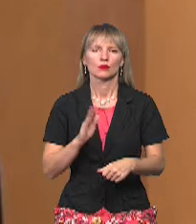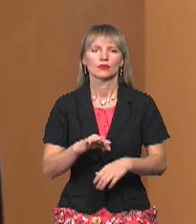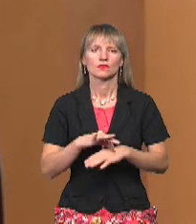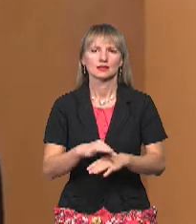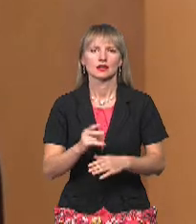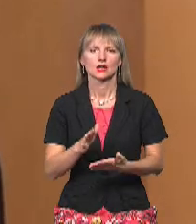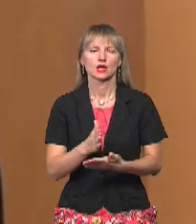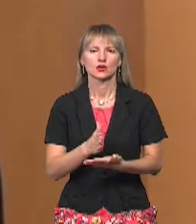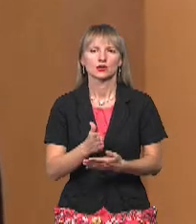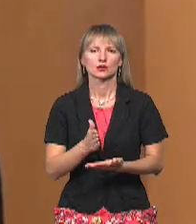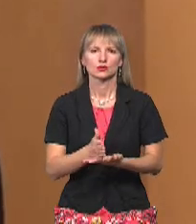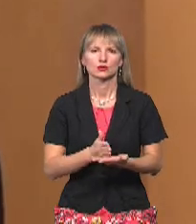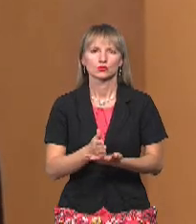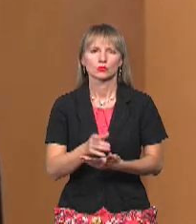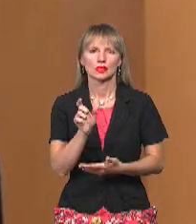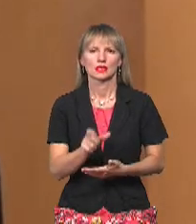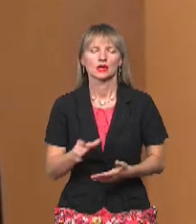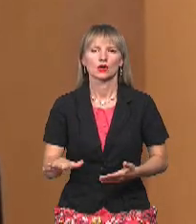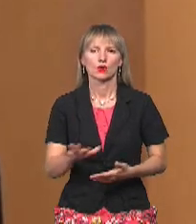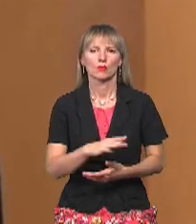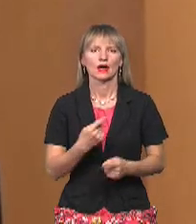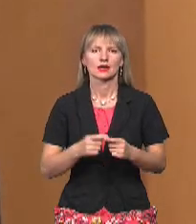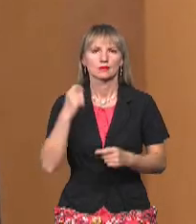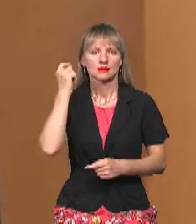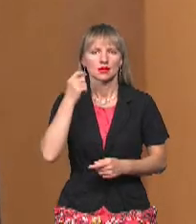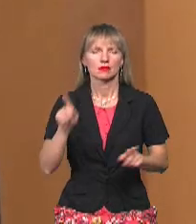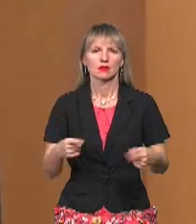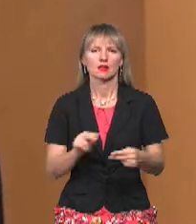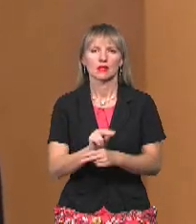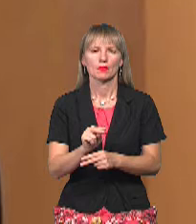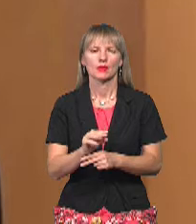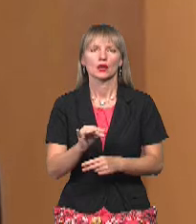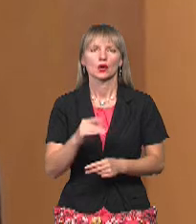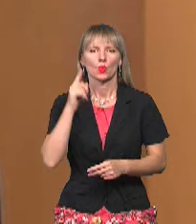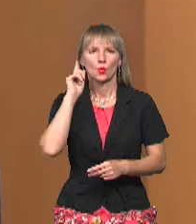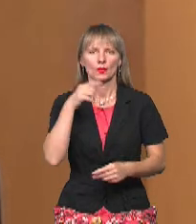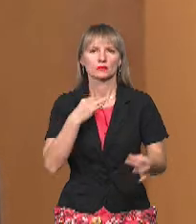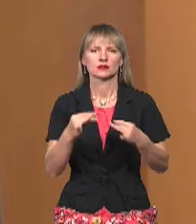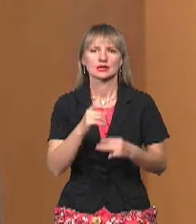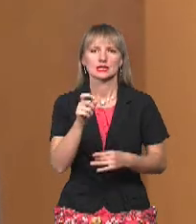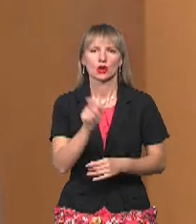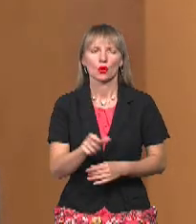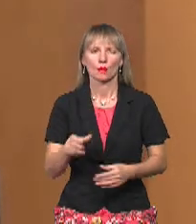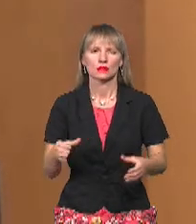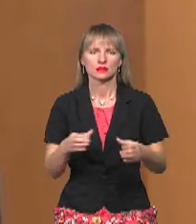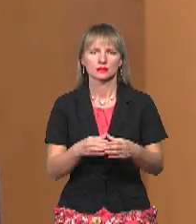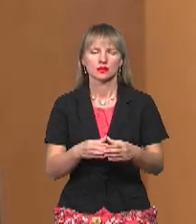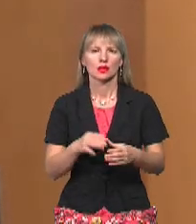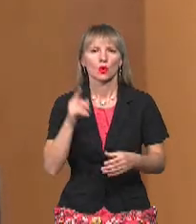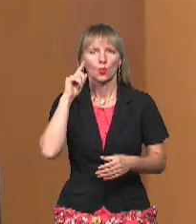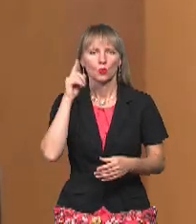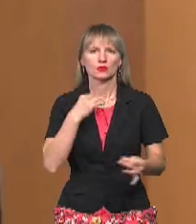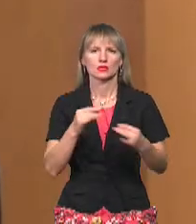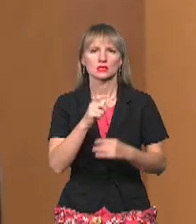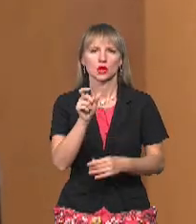службу в територіальних громадах, це психологічна адаптація і вміння спілкуватися з громадськістю, вміння спілкуватися з